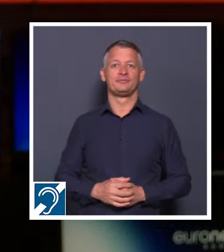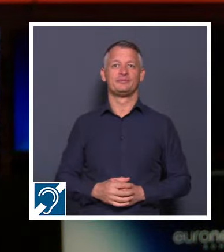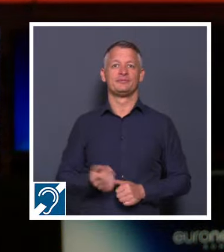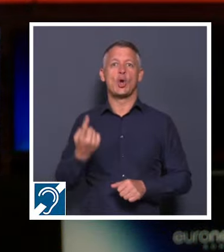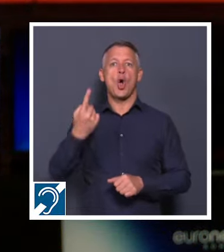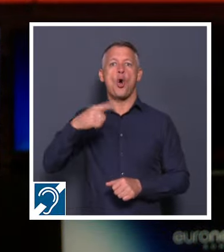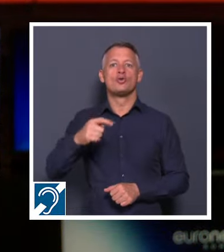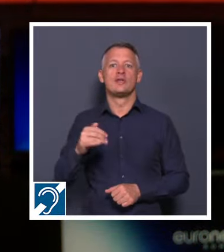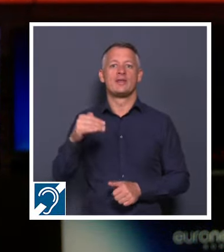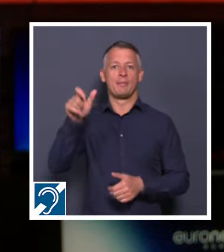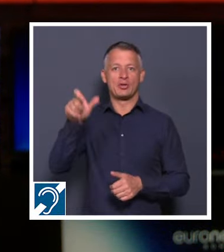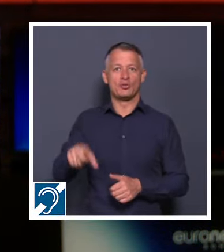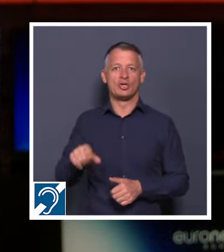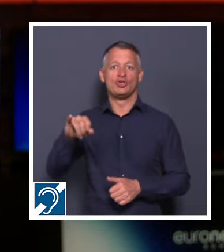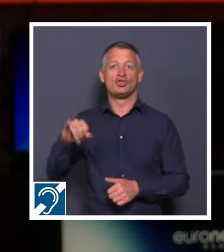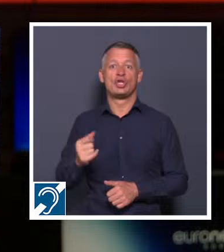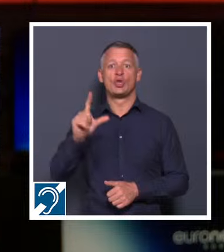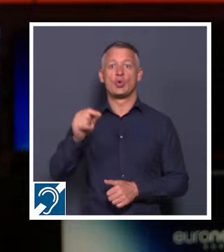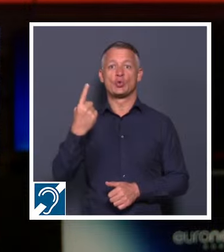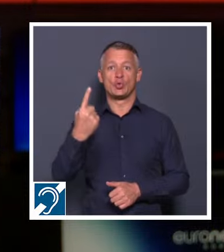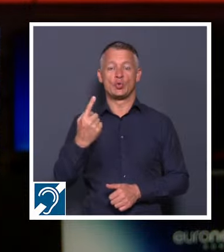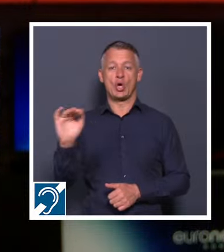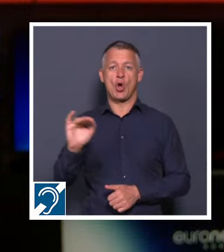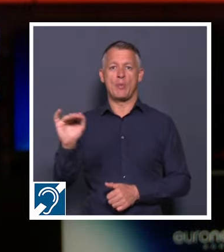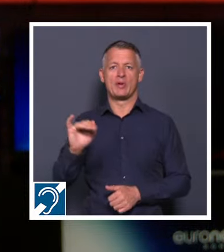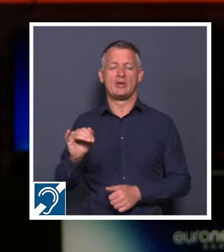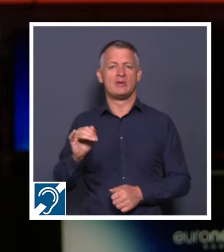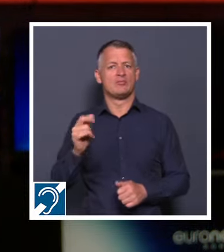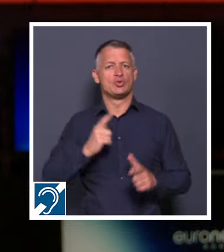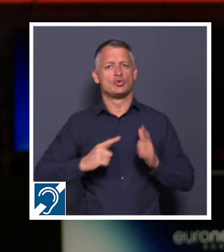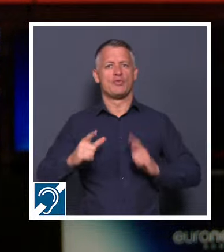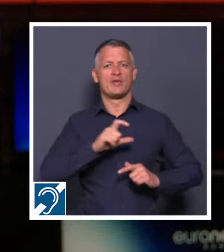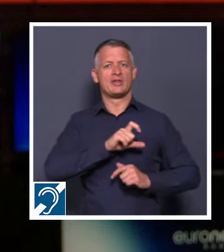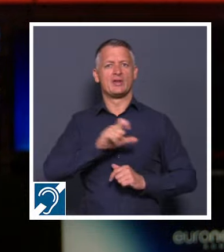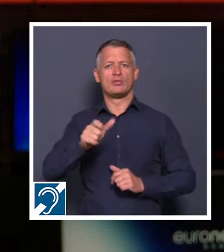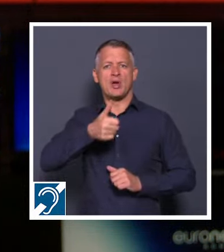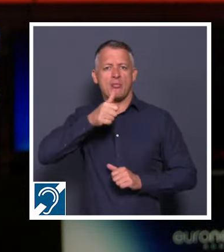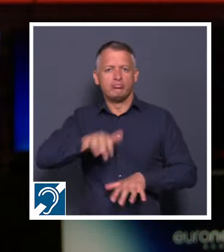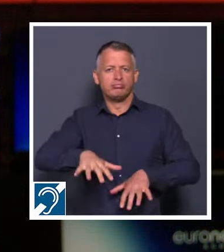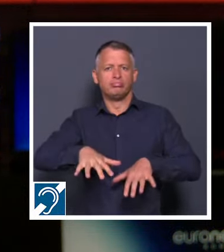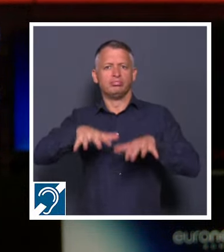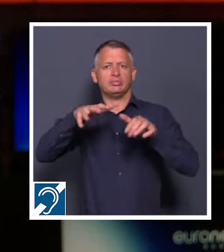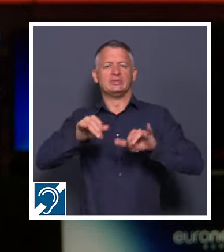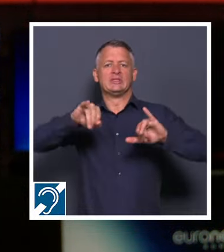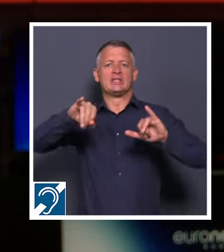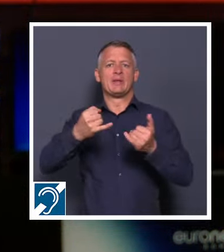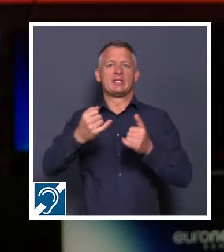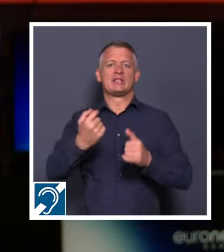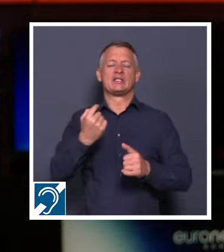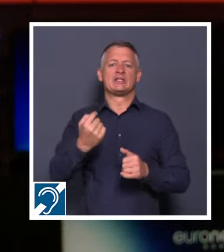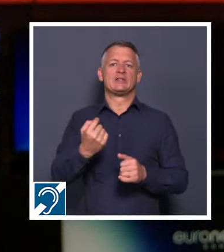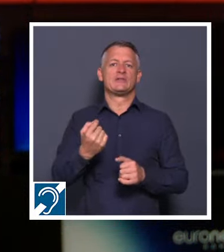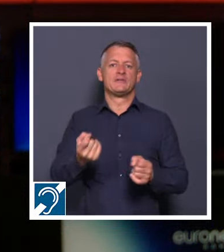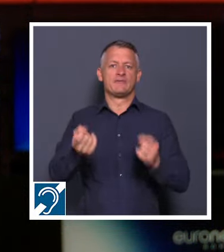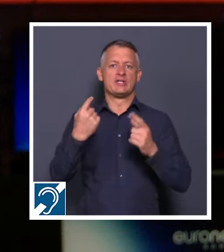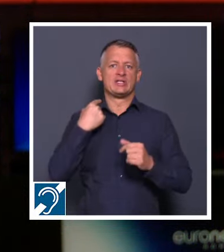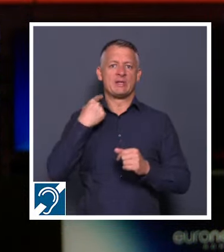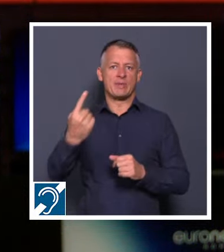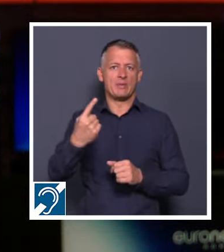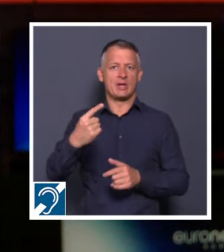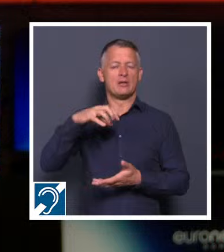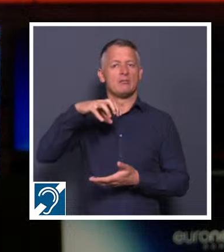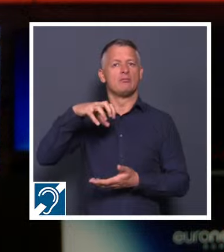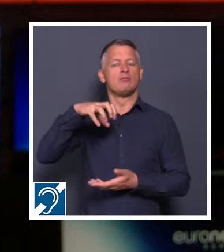Peste 100 de oameni, printre care și 21 de copii, sunt afectați de inundațiile care au lovit la sfârșitul săptămânii trecute localitatea Constanțeana